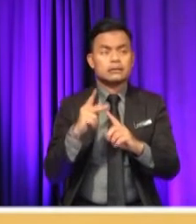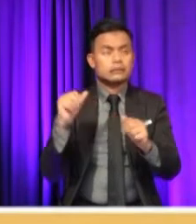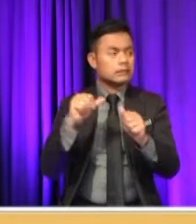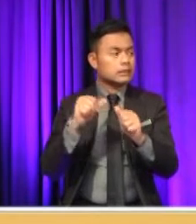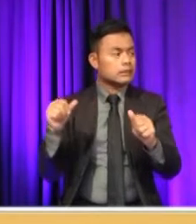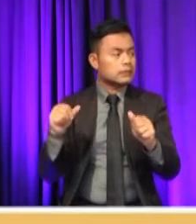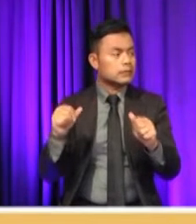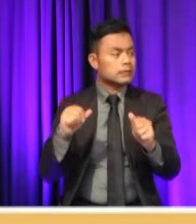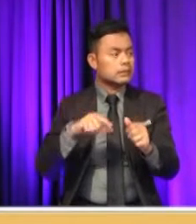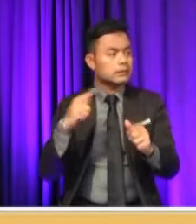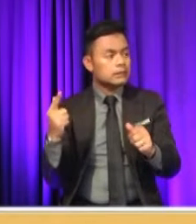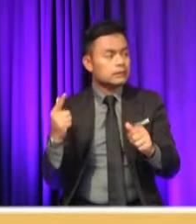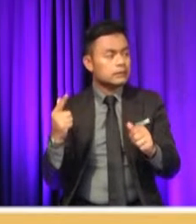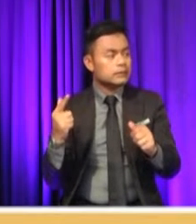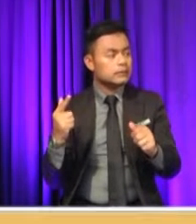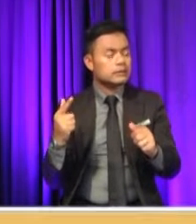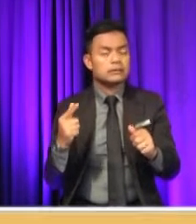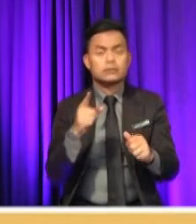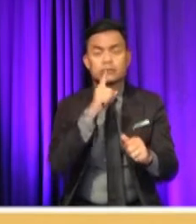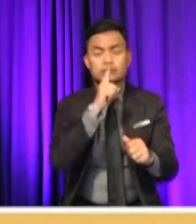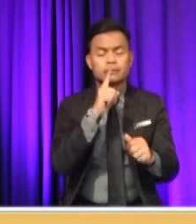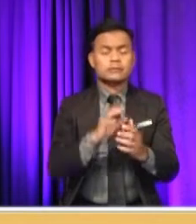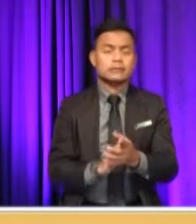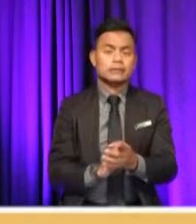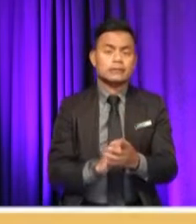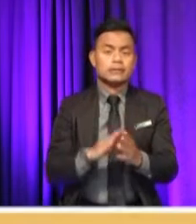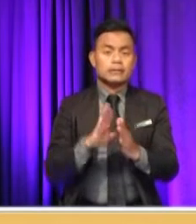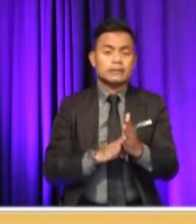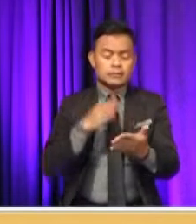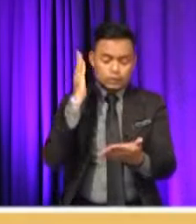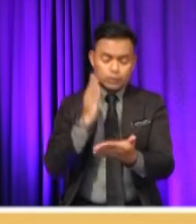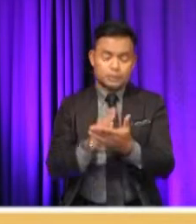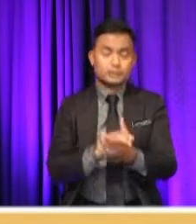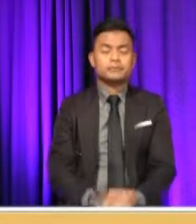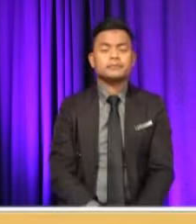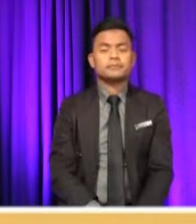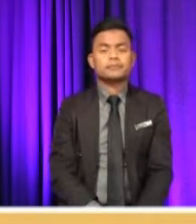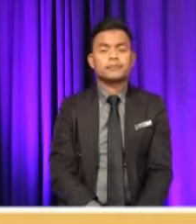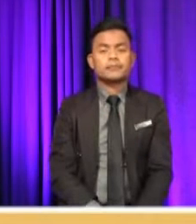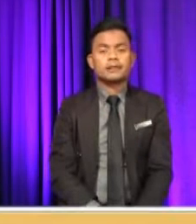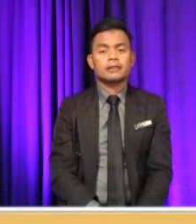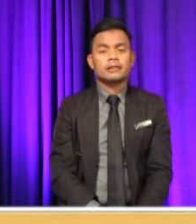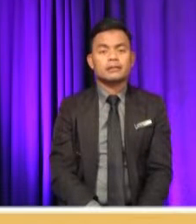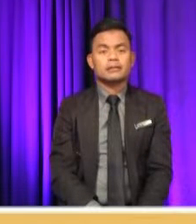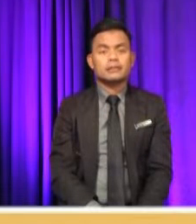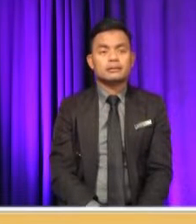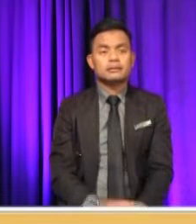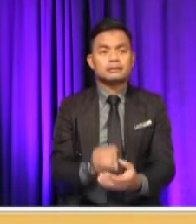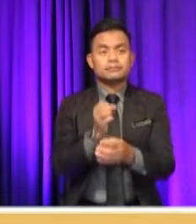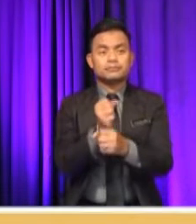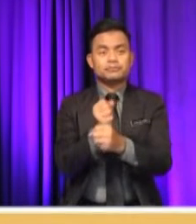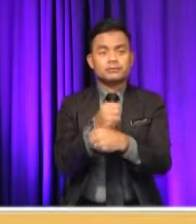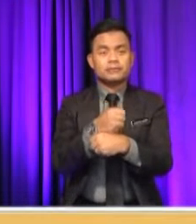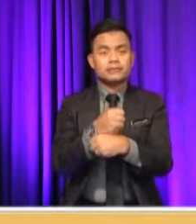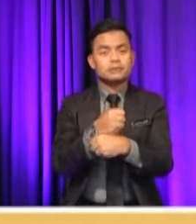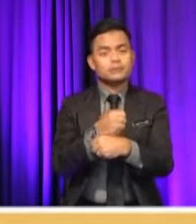akan berhenti mengalir. Okey, kat slide saya ada tunjukkan contoh simbol Swiss toggle, gambar contoh Swiss